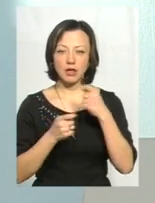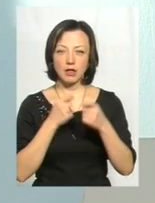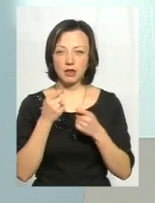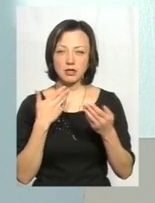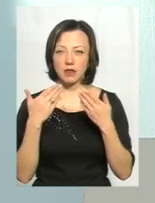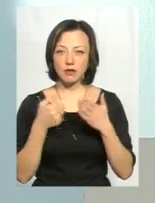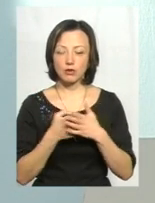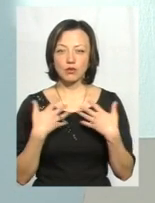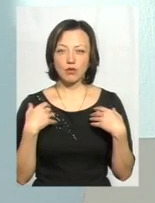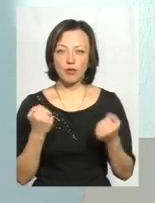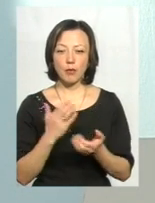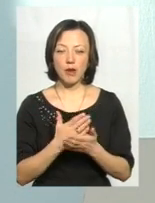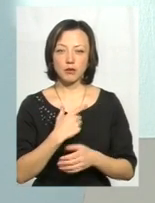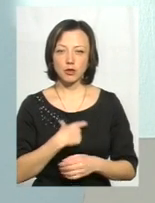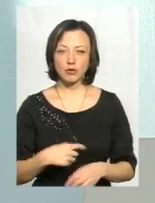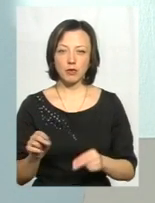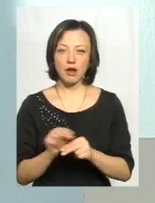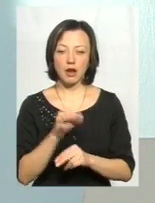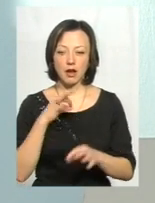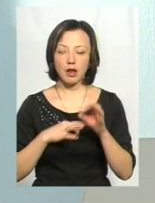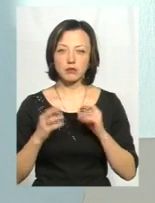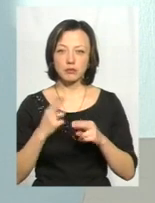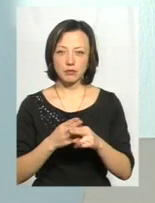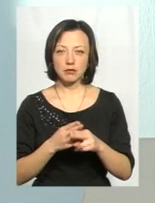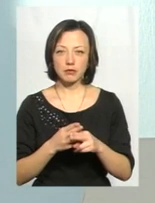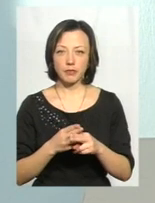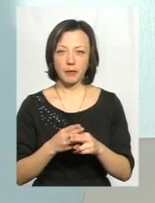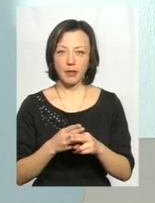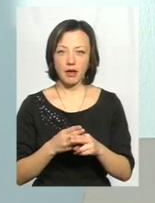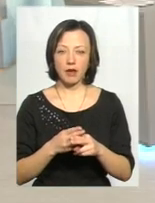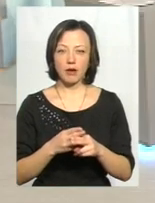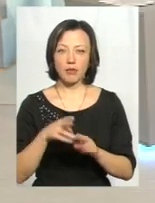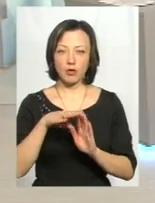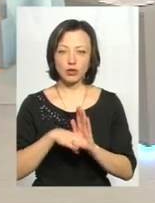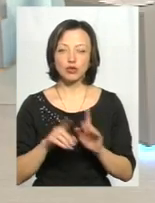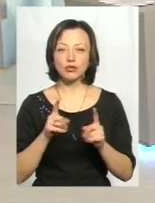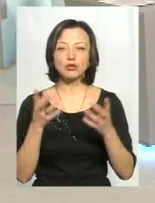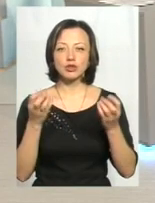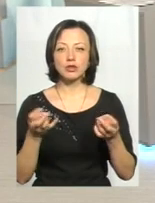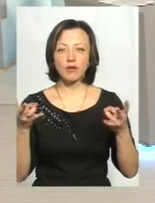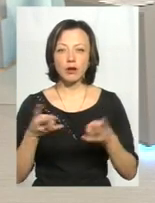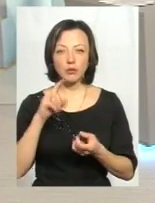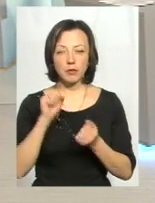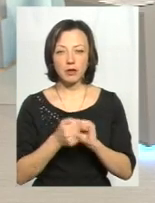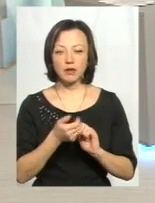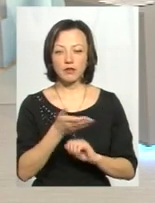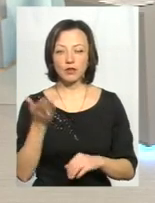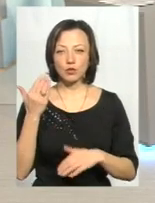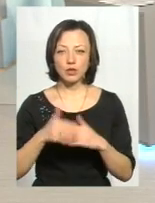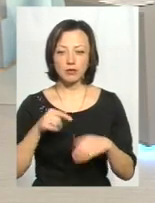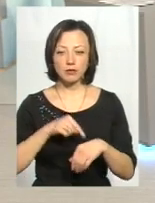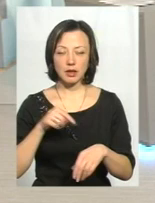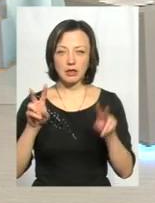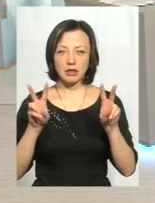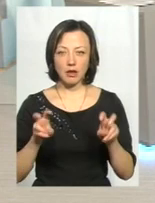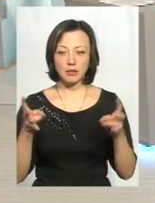свого здоров'я, мати при собі ліки, які попереджають напади. Що ще варто пам'ятати, оскільки ви вже торкнулись